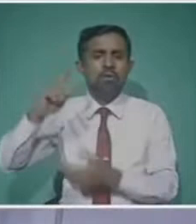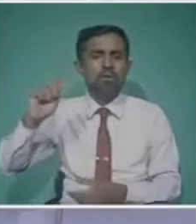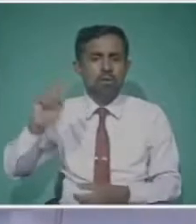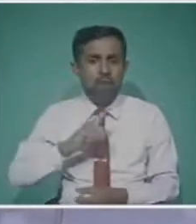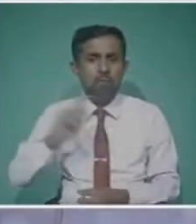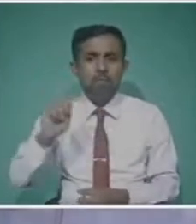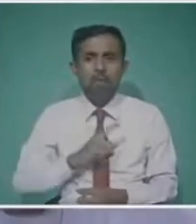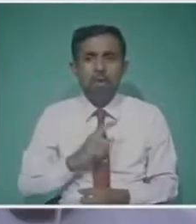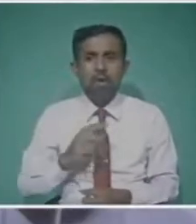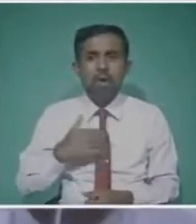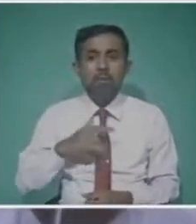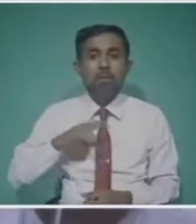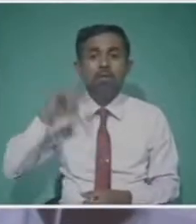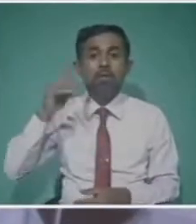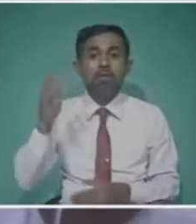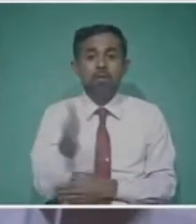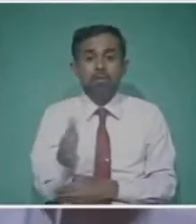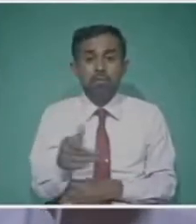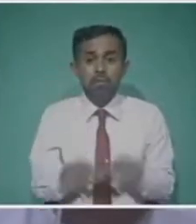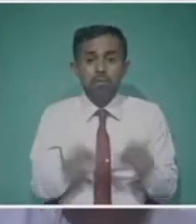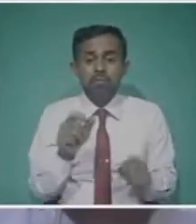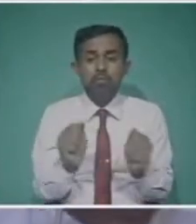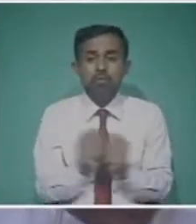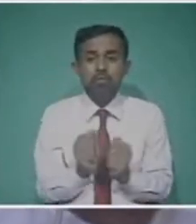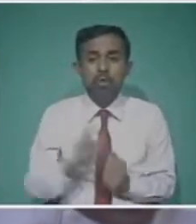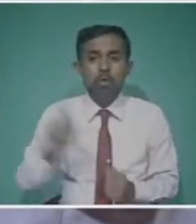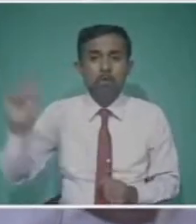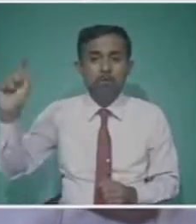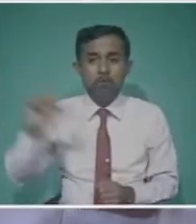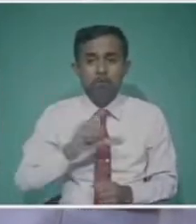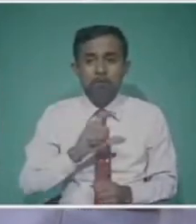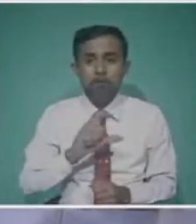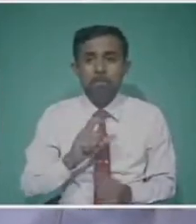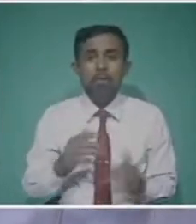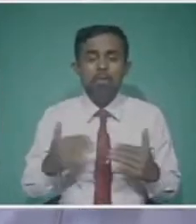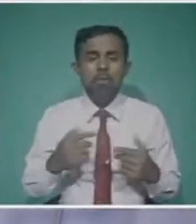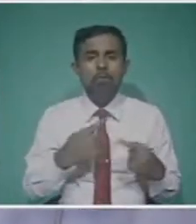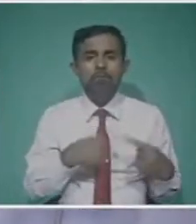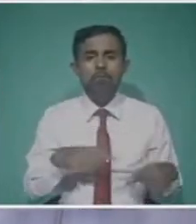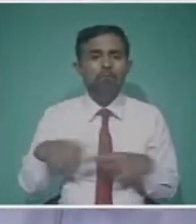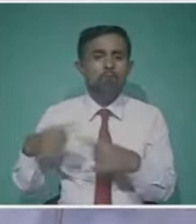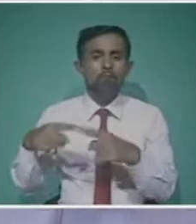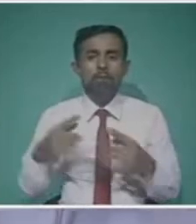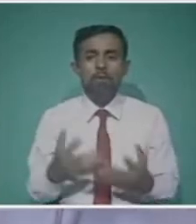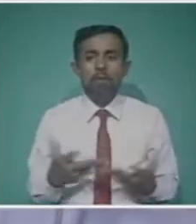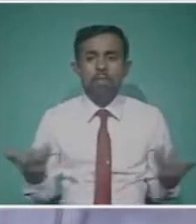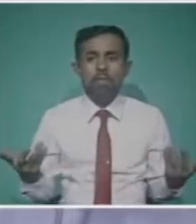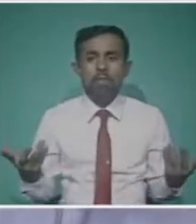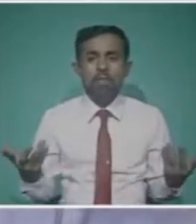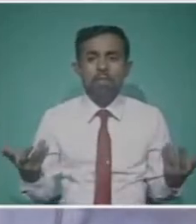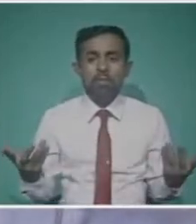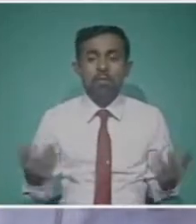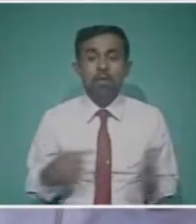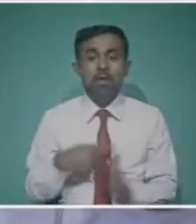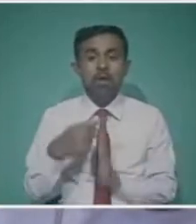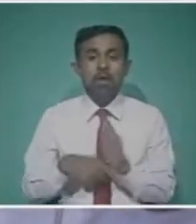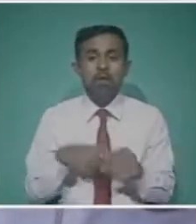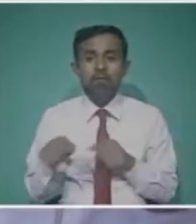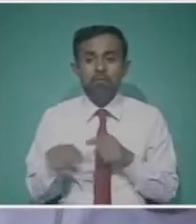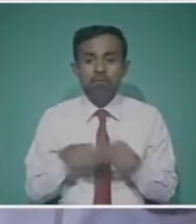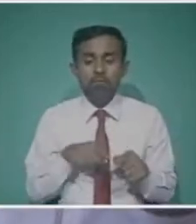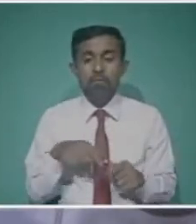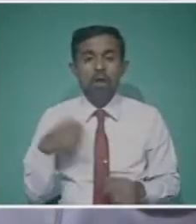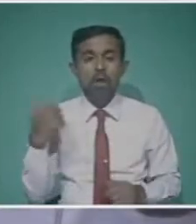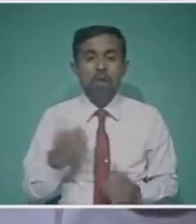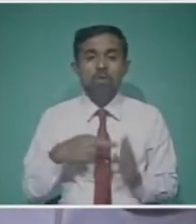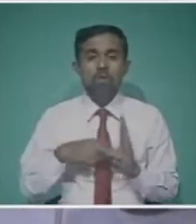ලබා ගනිද්දි අපේ විදේශ කම්කරුවන්ගේ ප්‍රේෂණ ලබා ගනිද්දි අපි තවම විවිධාංගීකරණයට ලක් වෙලා නැහැ. හැබැයි රටක් විදියට මේ